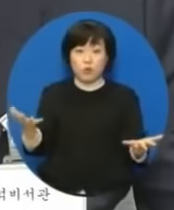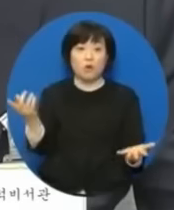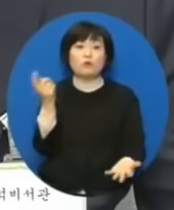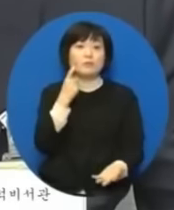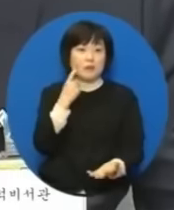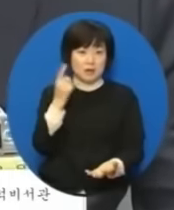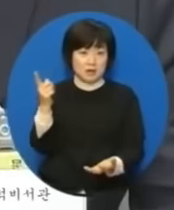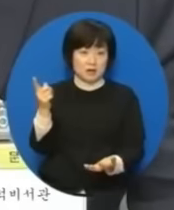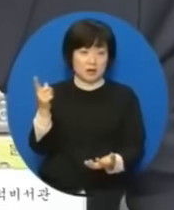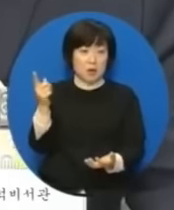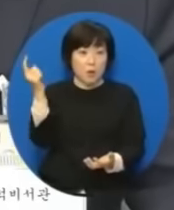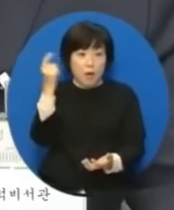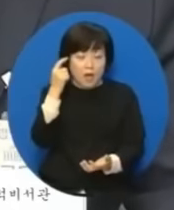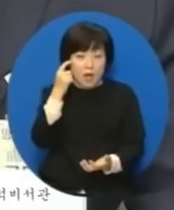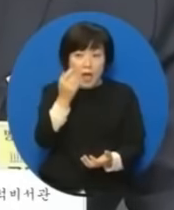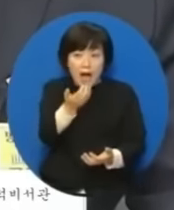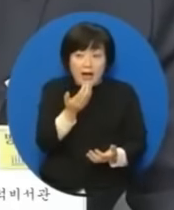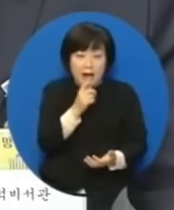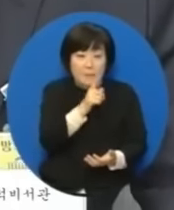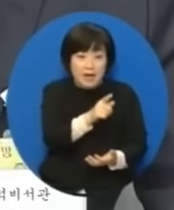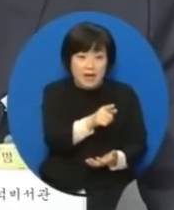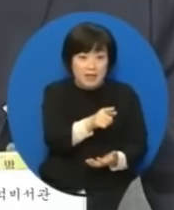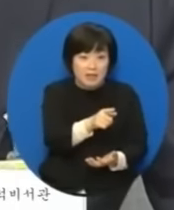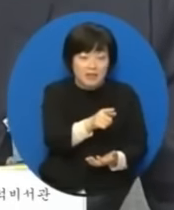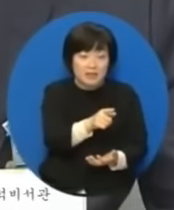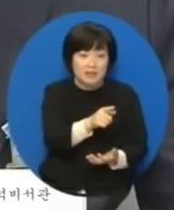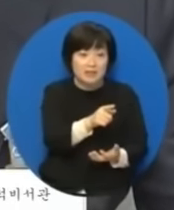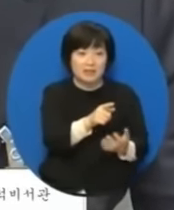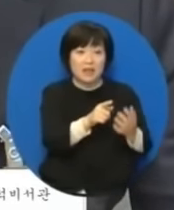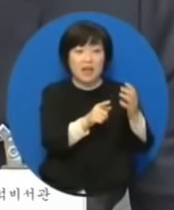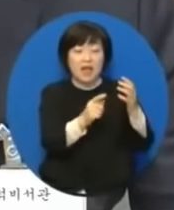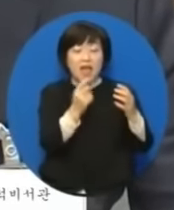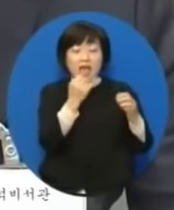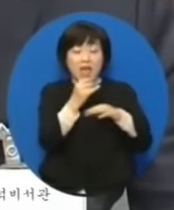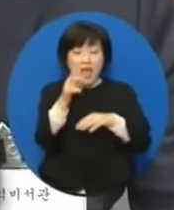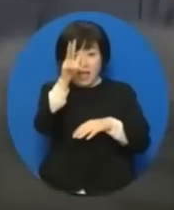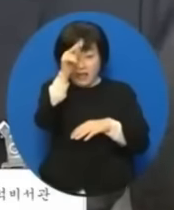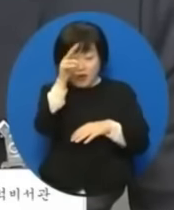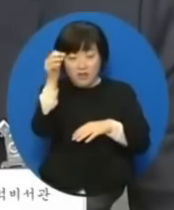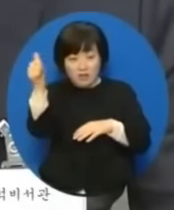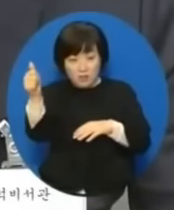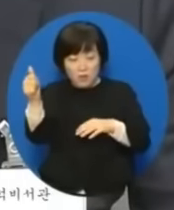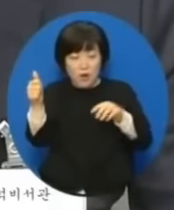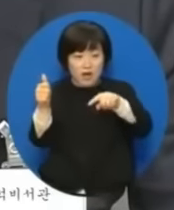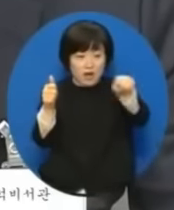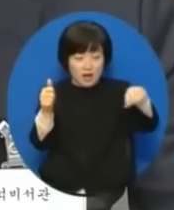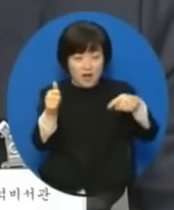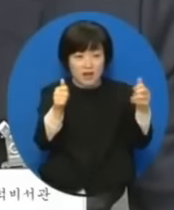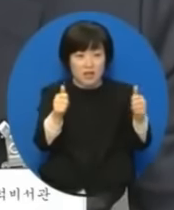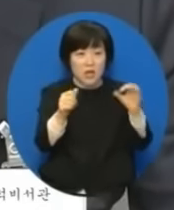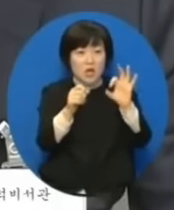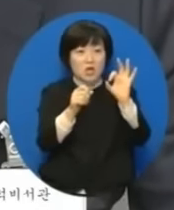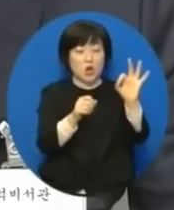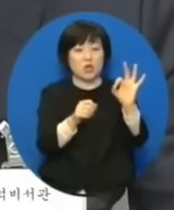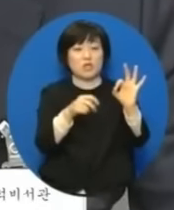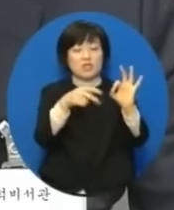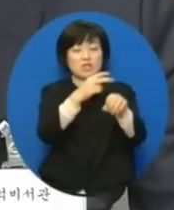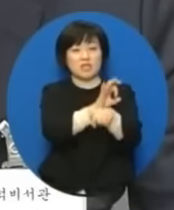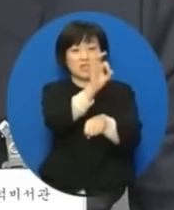거짓말이냐? 방금 이 NSC와 해경상황실장 간의 통화는 10시 37분에